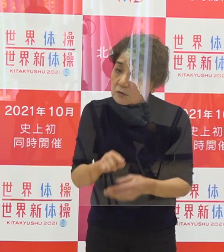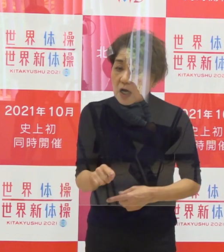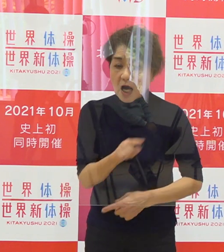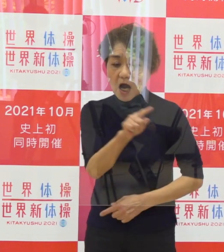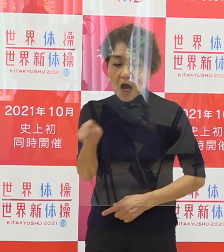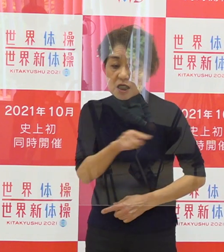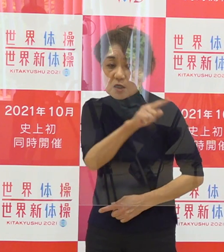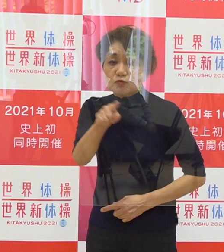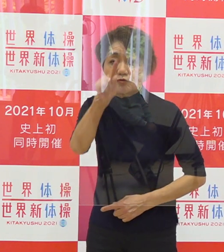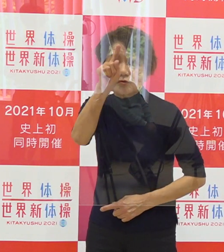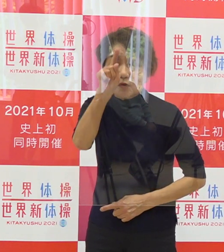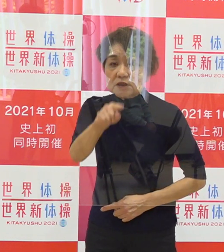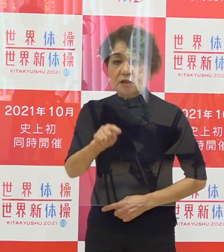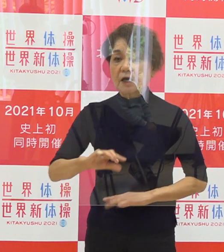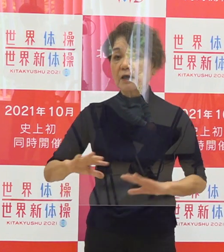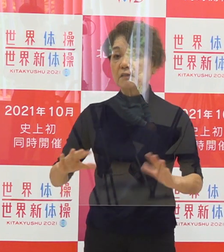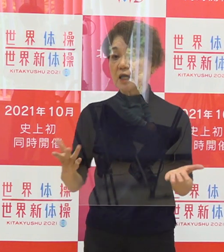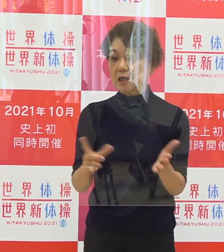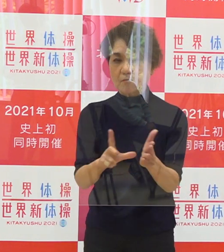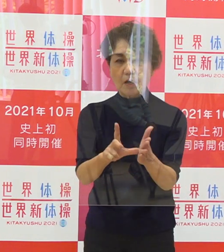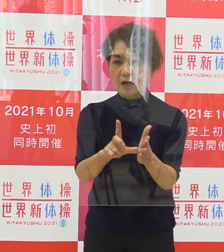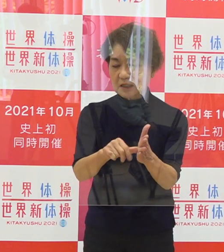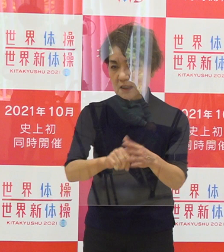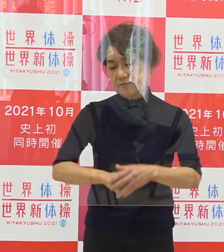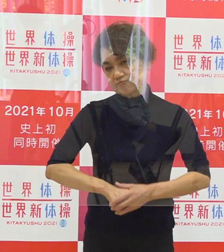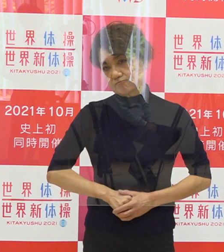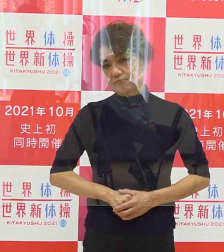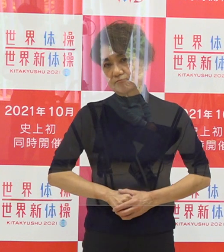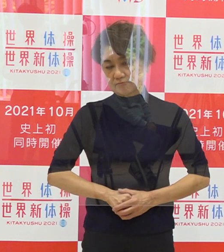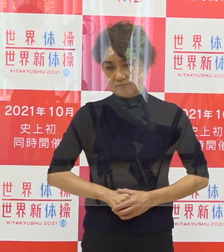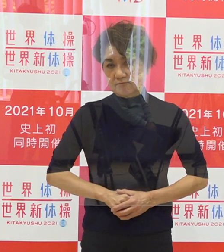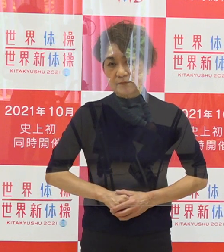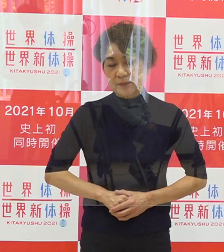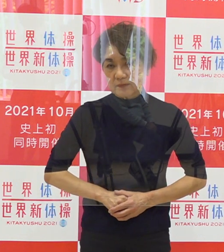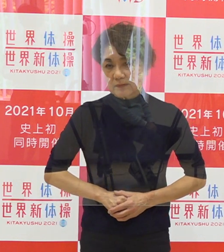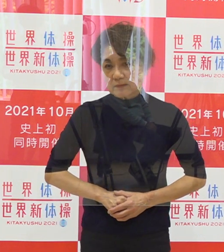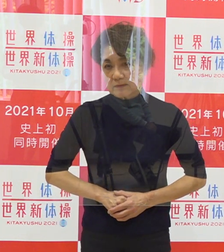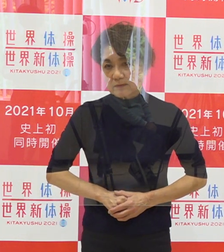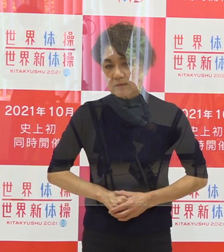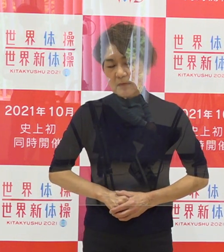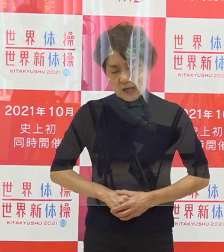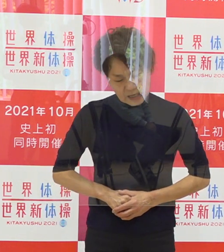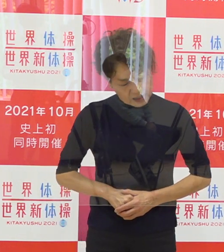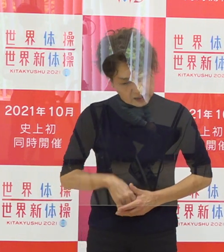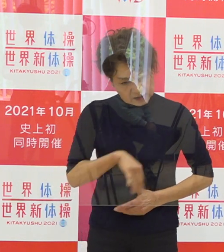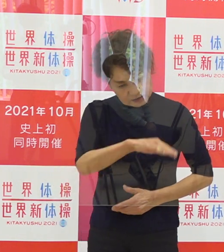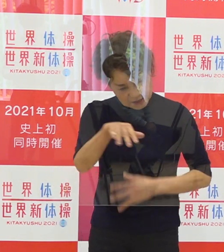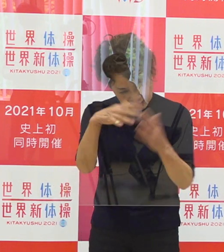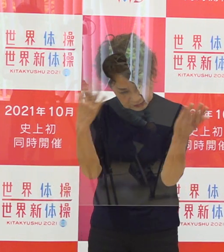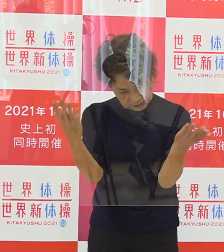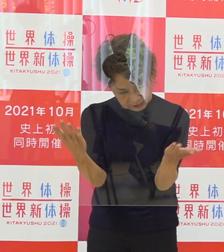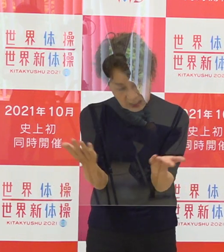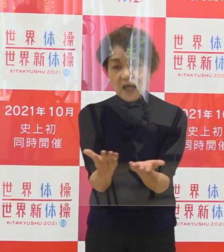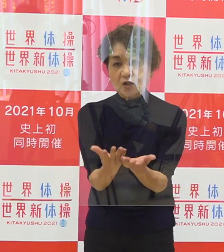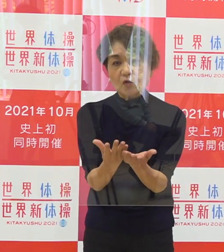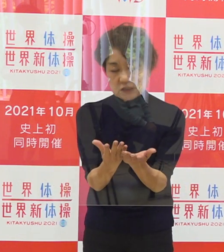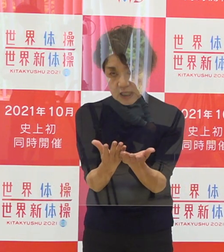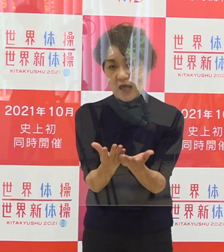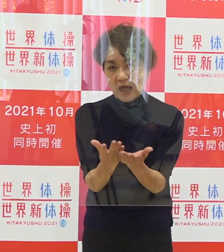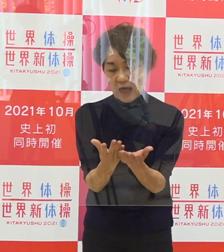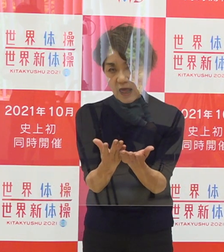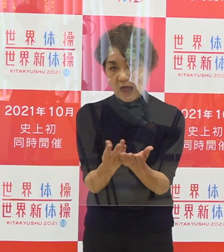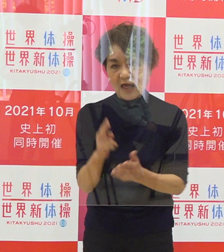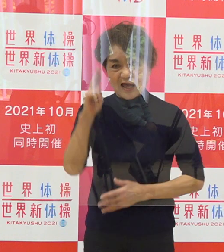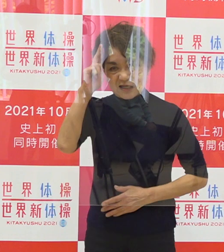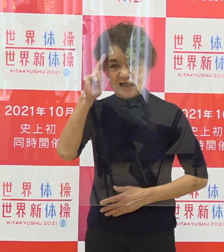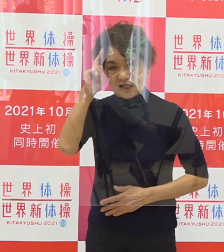にそれがないとするならば、これはやはり全体として、感染再拡大の可能性はリスクは高いと判